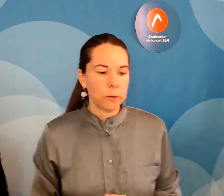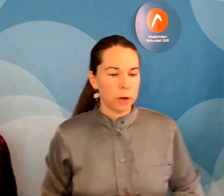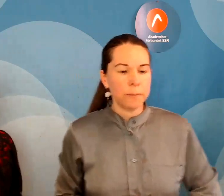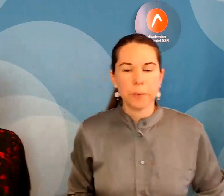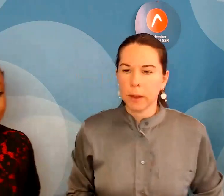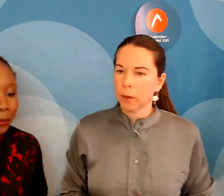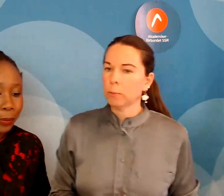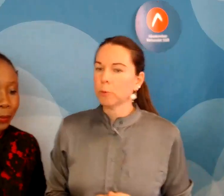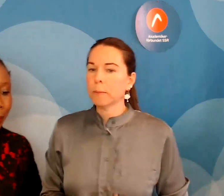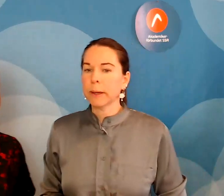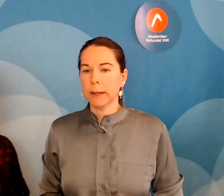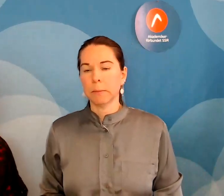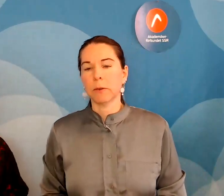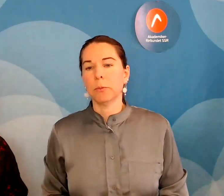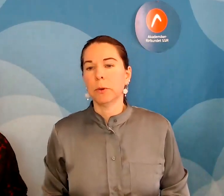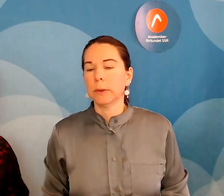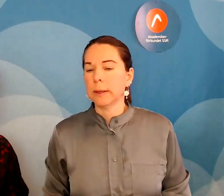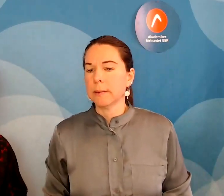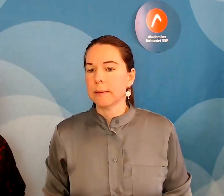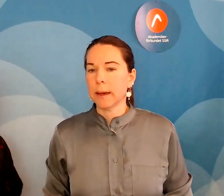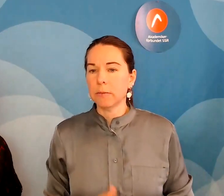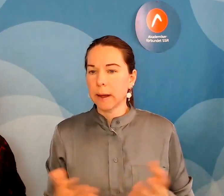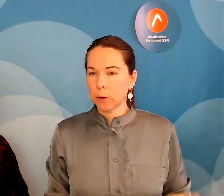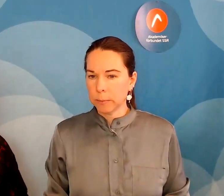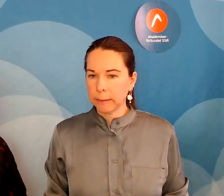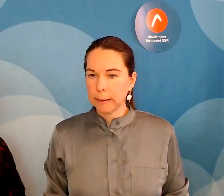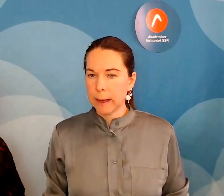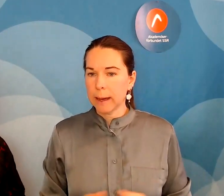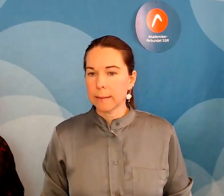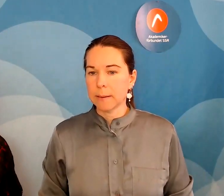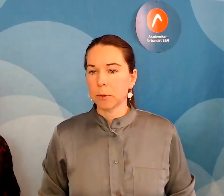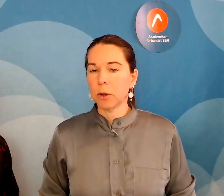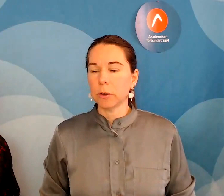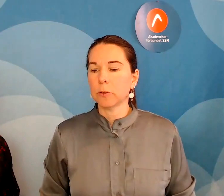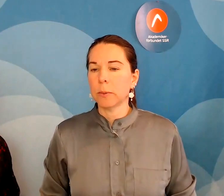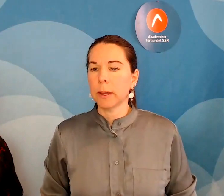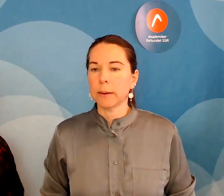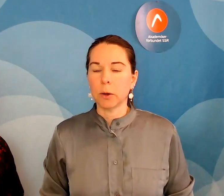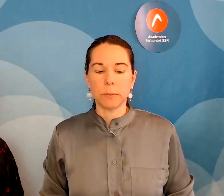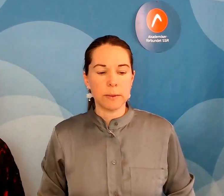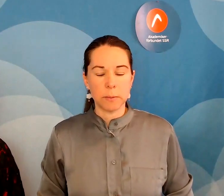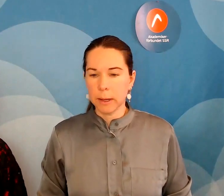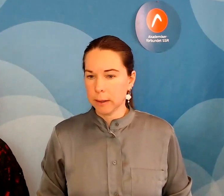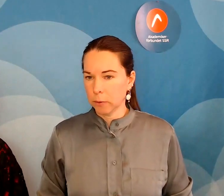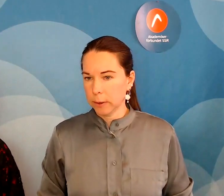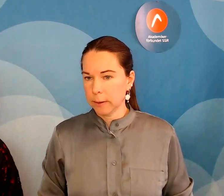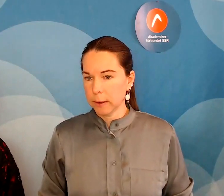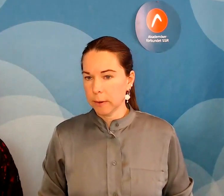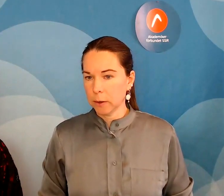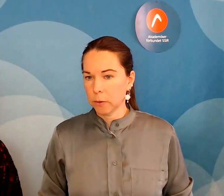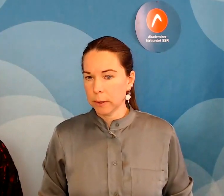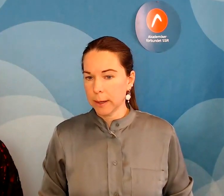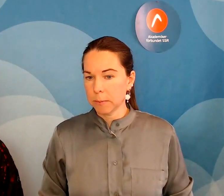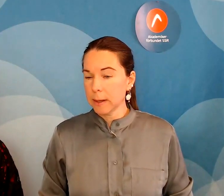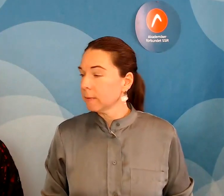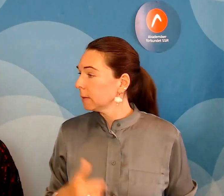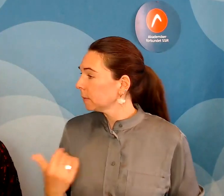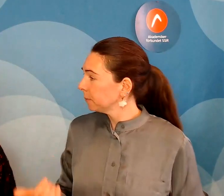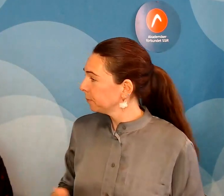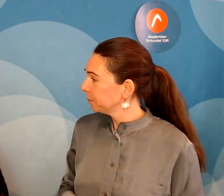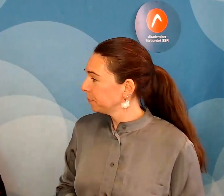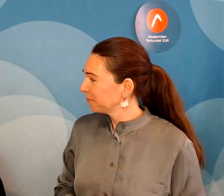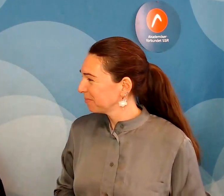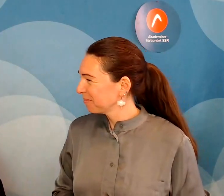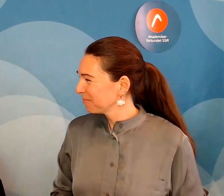Malin Frimark heter jag, ombudsman på Akademikerförbundet SSR. Välkomna till det här seminariet som handlar om diskriminering och lika villkor i